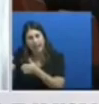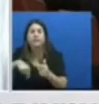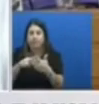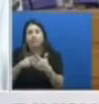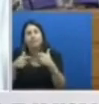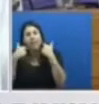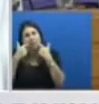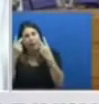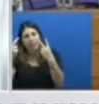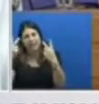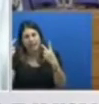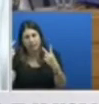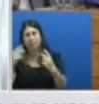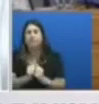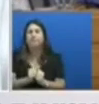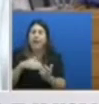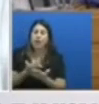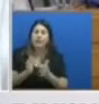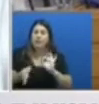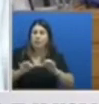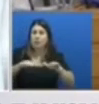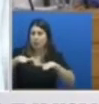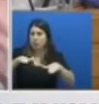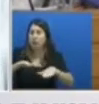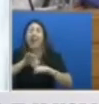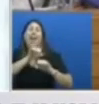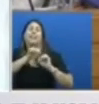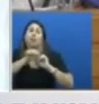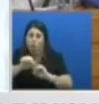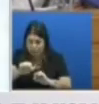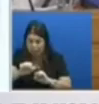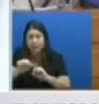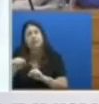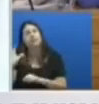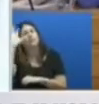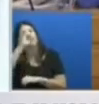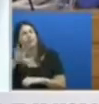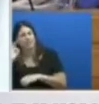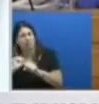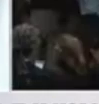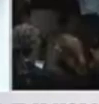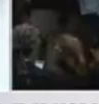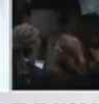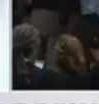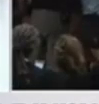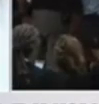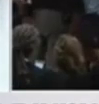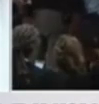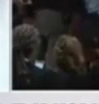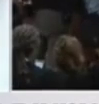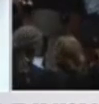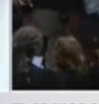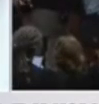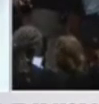ואז אני אומרת לו את זה לא שומעים זה שאני לא רוצה שופט בוועדת הבחירות זה פגיעה בדמוקרטיה הכנסת שומרת על